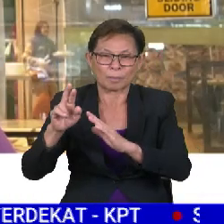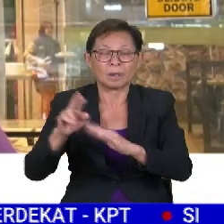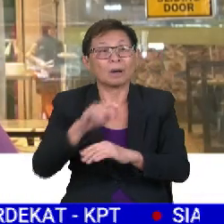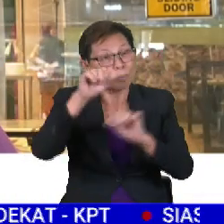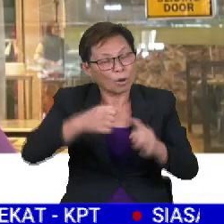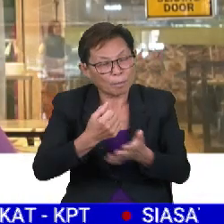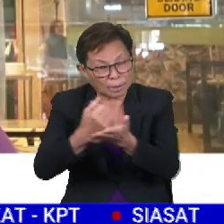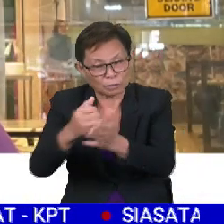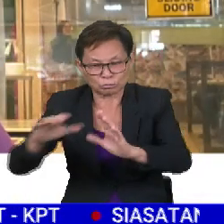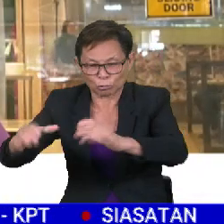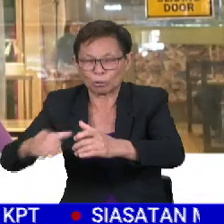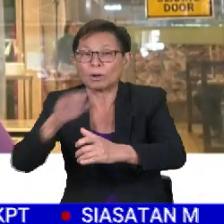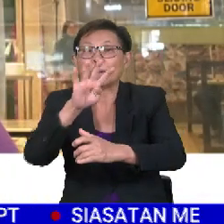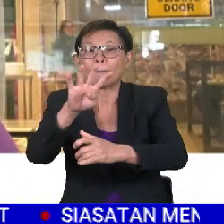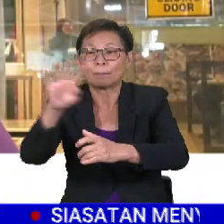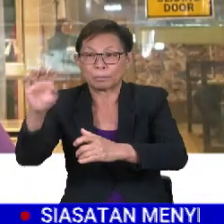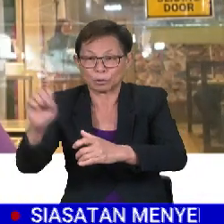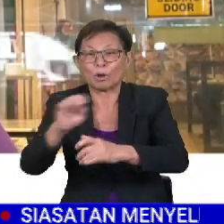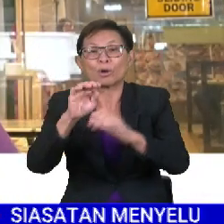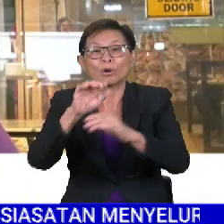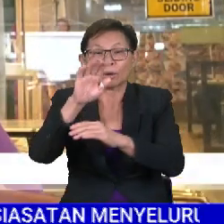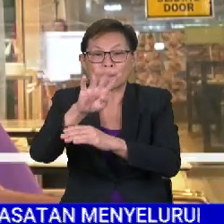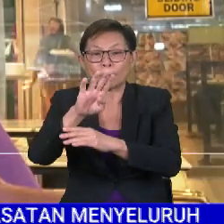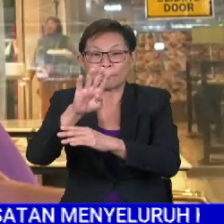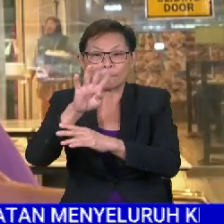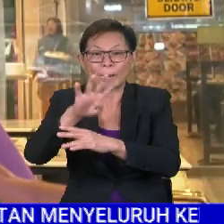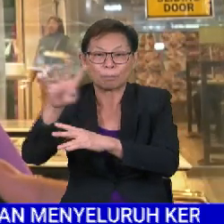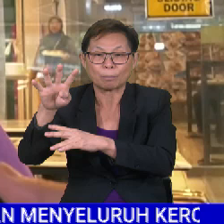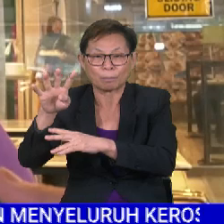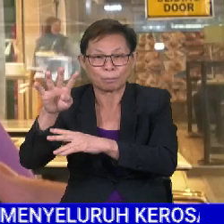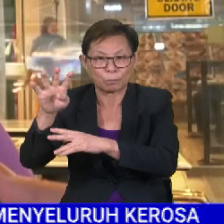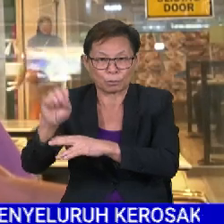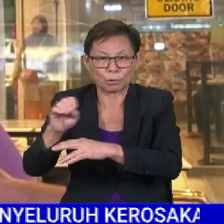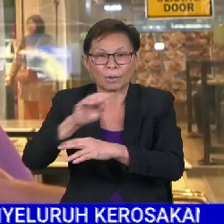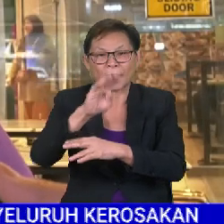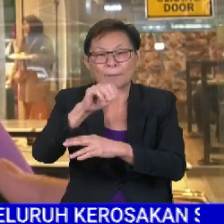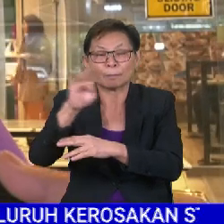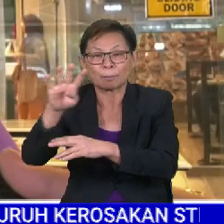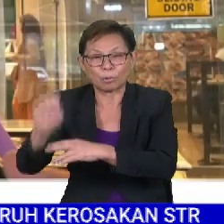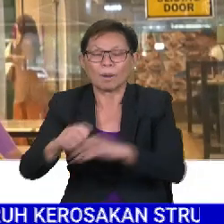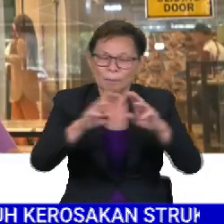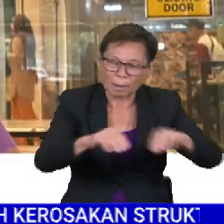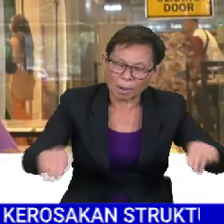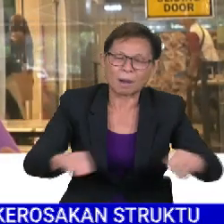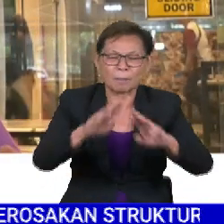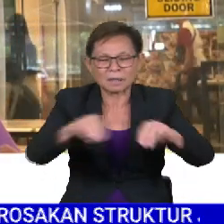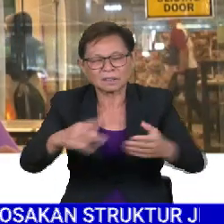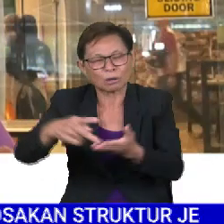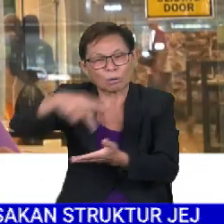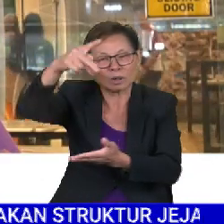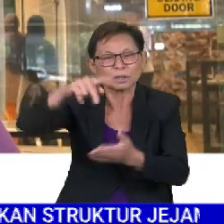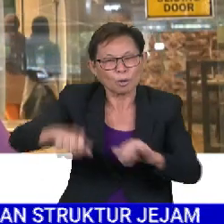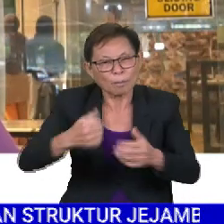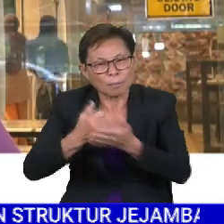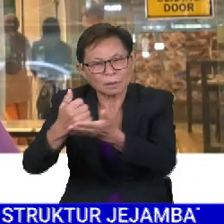membantu golongan 40. Okay, dan pelajar-pelajar universiti, pelajar kolej, pelajar sekolah. Sebab sekarang pun puratanya kalau kita